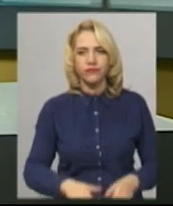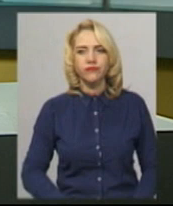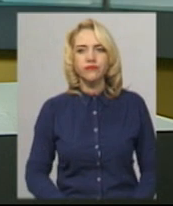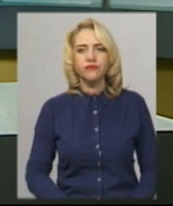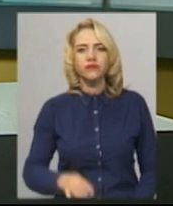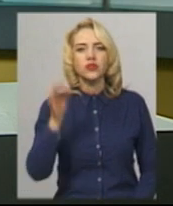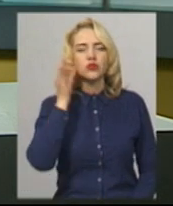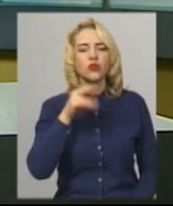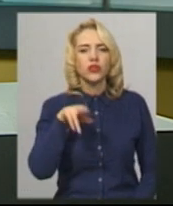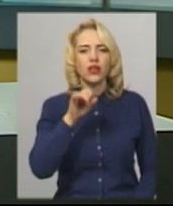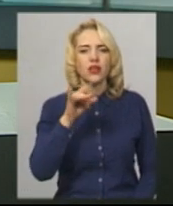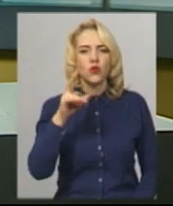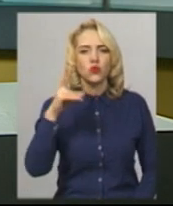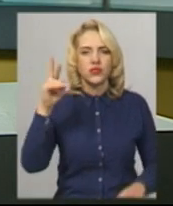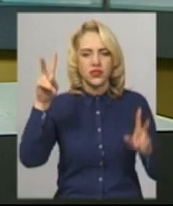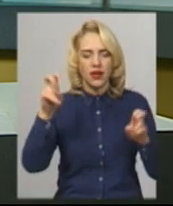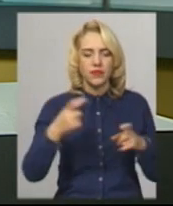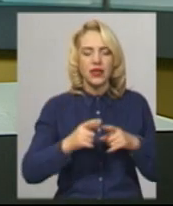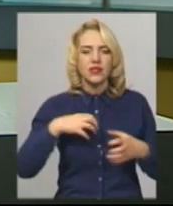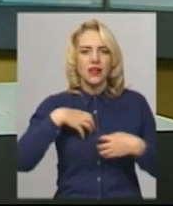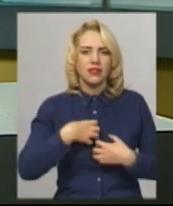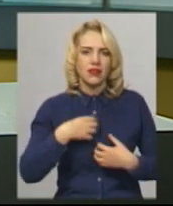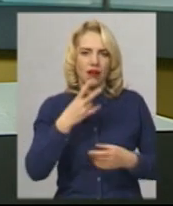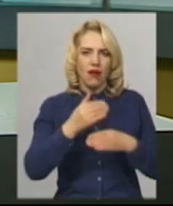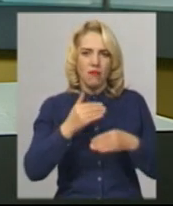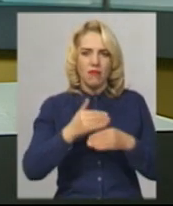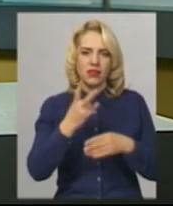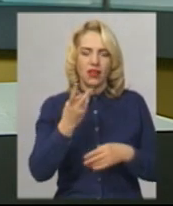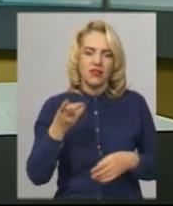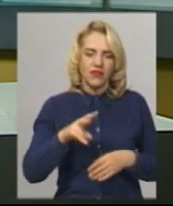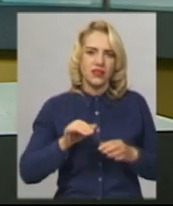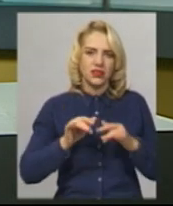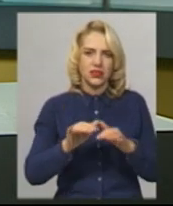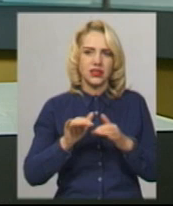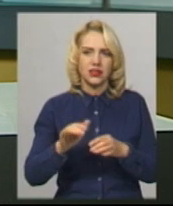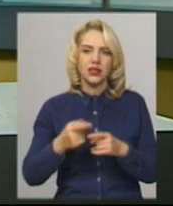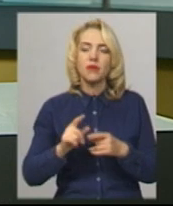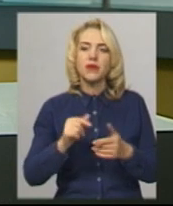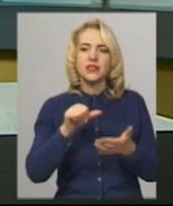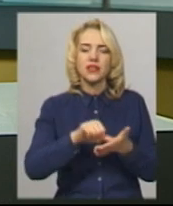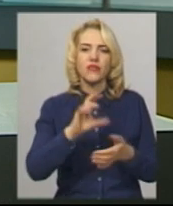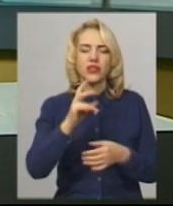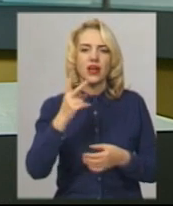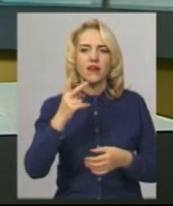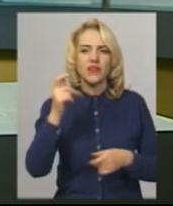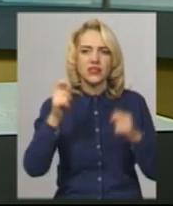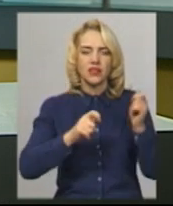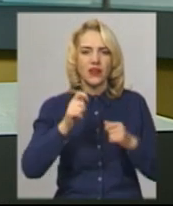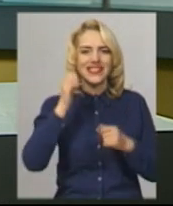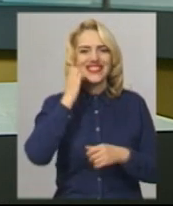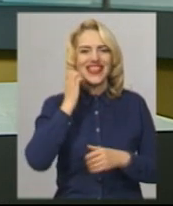«Солодку Дарусю» – драму на дві дії за мотивами одноіменного роману Марії Матіос представив на другому дні фестивалю «Старицький